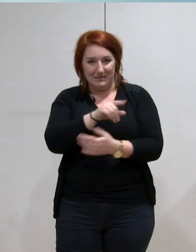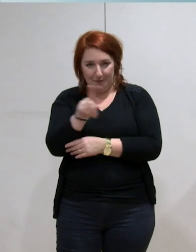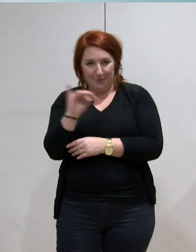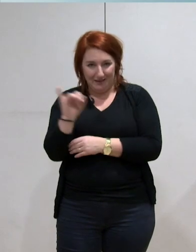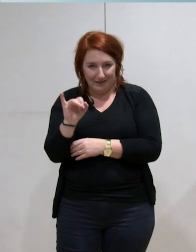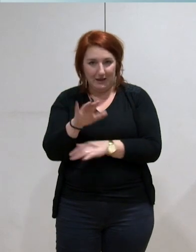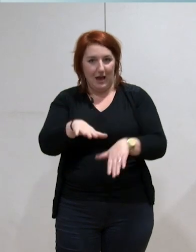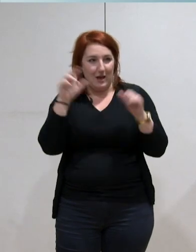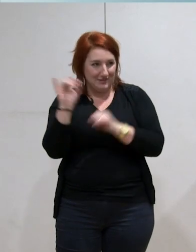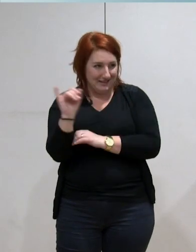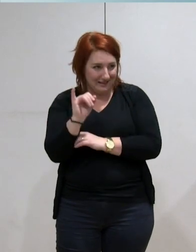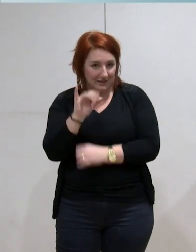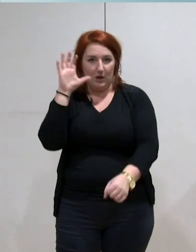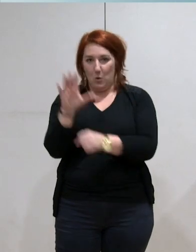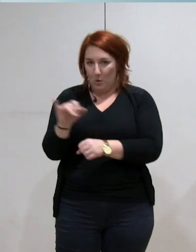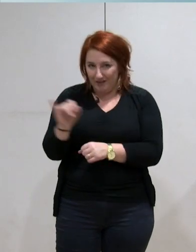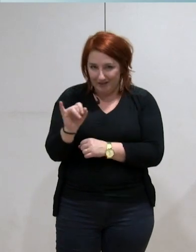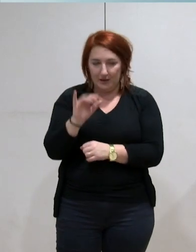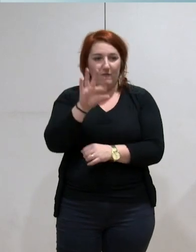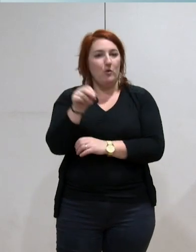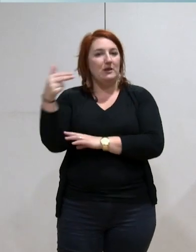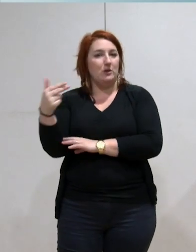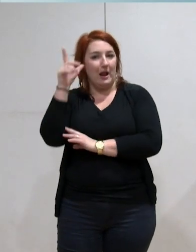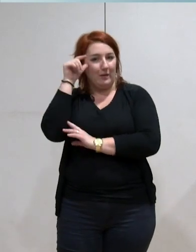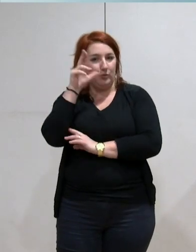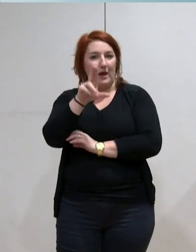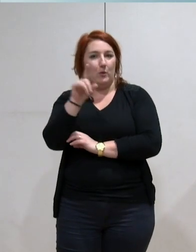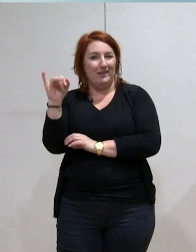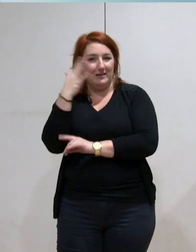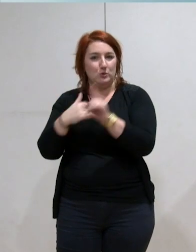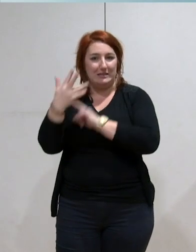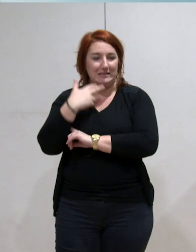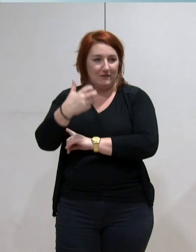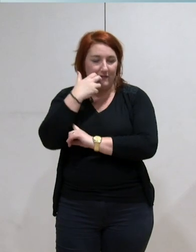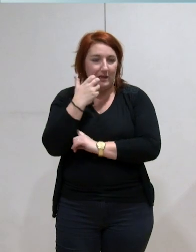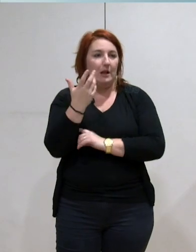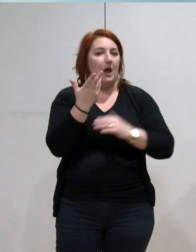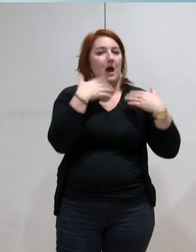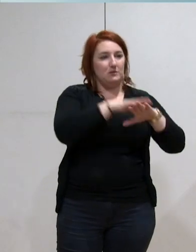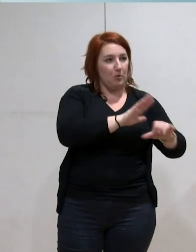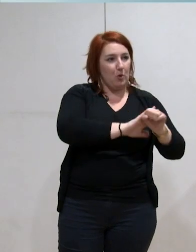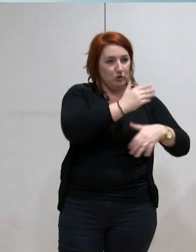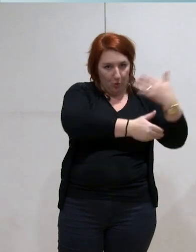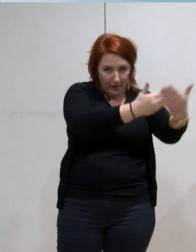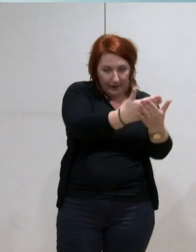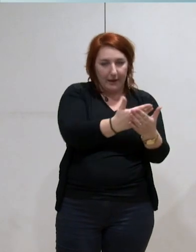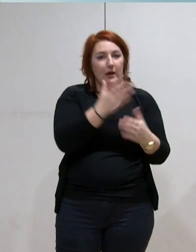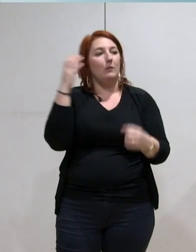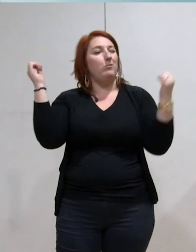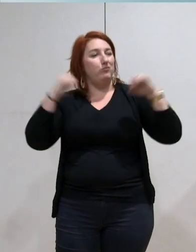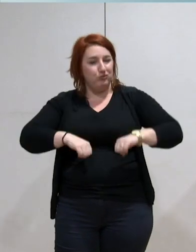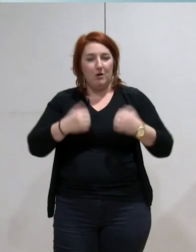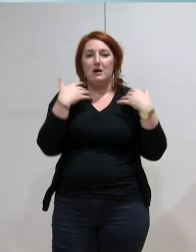s'abstient qui qui vote contre Front national les républicains udi société civile le rassemblement de gauche et de progrès qui vote